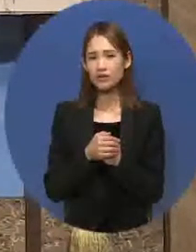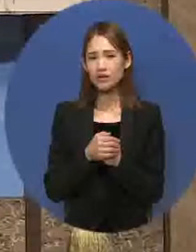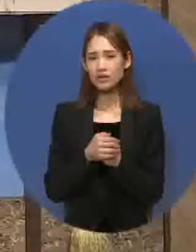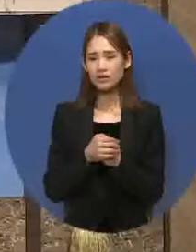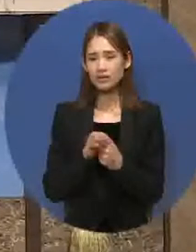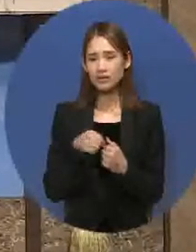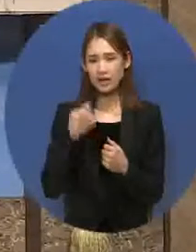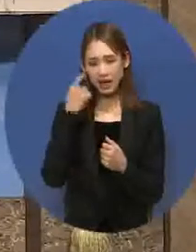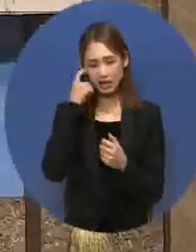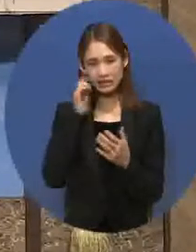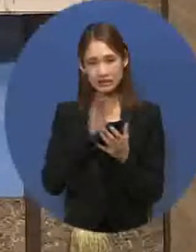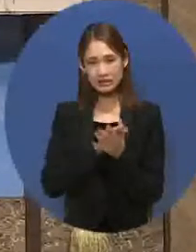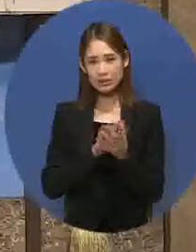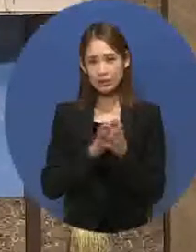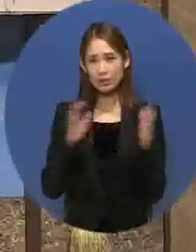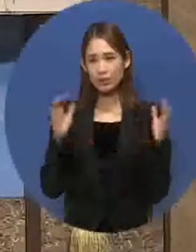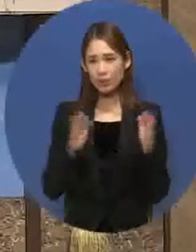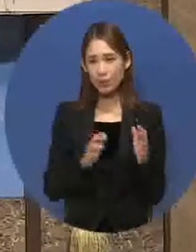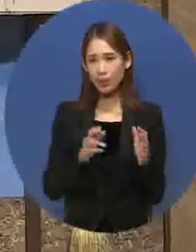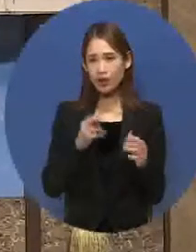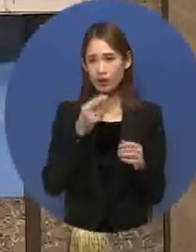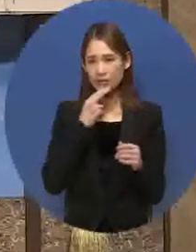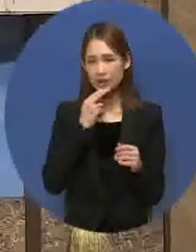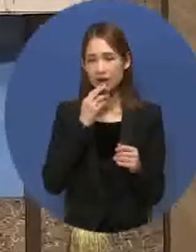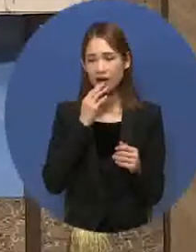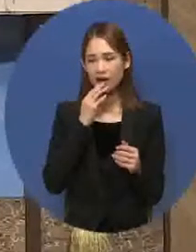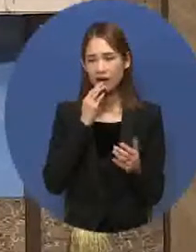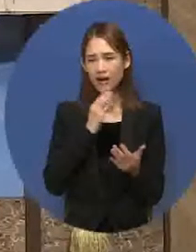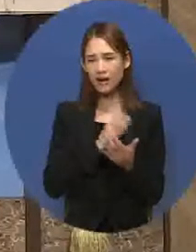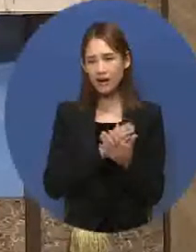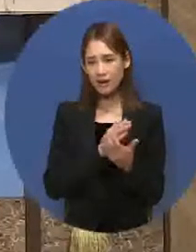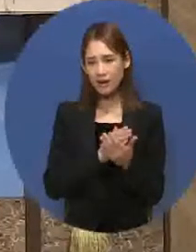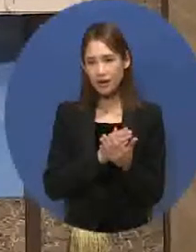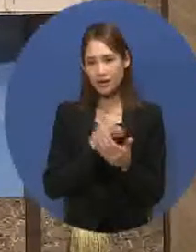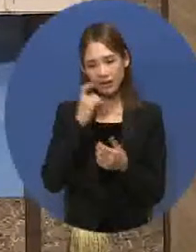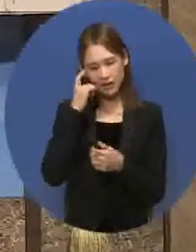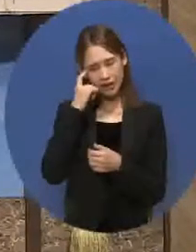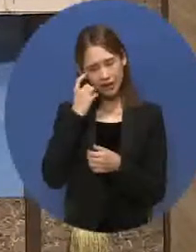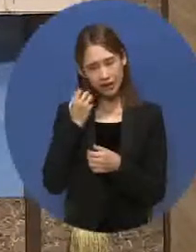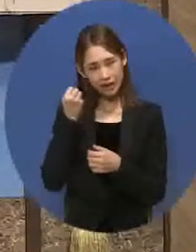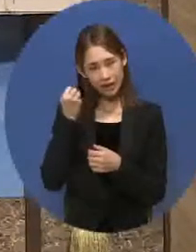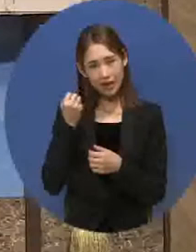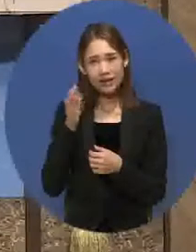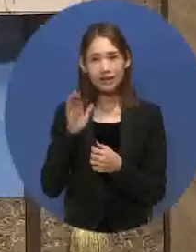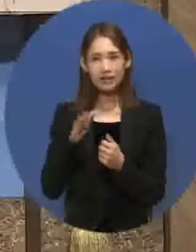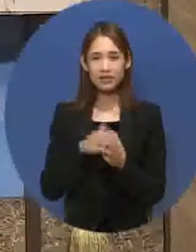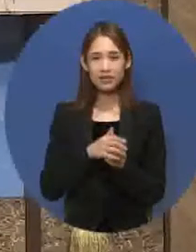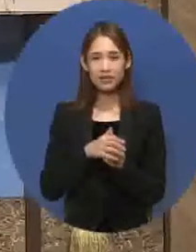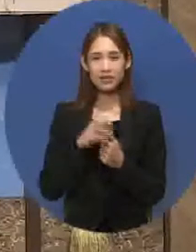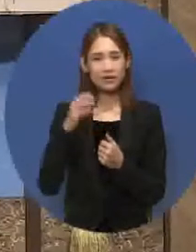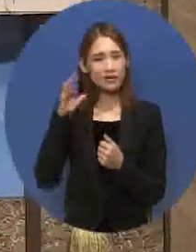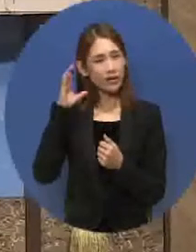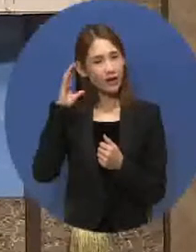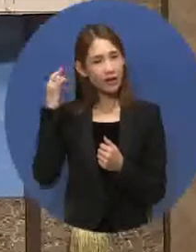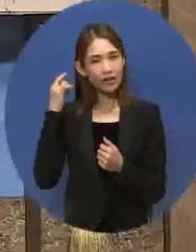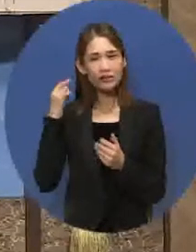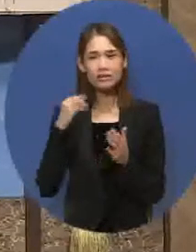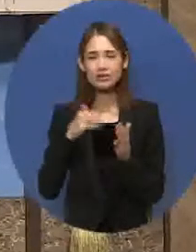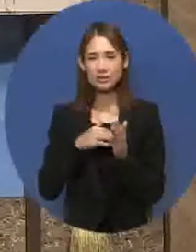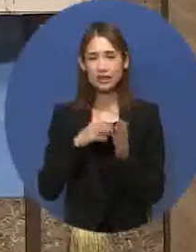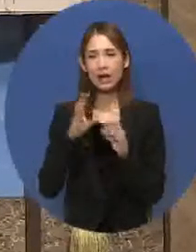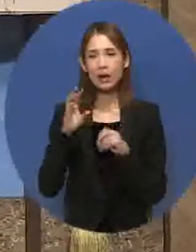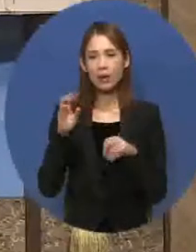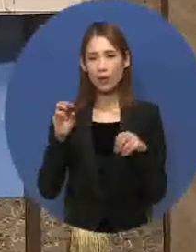자기가 안 모이면은 안 좋겠냐 이런 생각을 했는데 네. 지금 회장님 말씀을 들어보니까 오히려